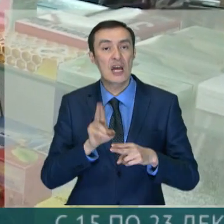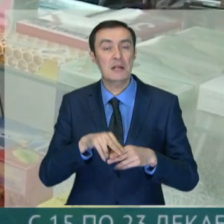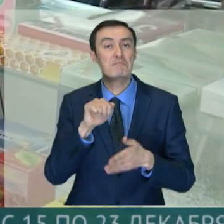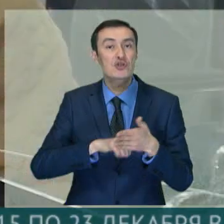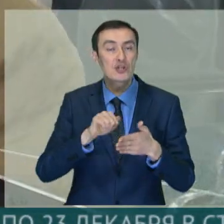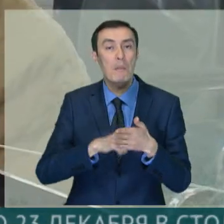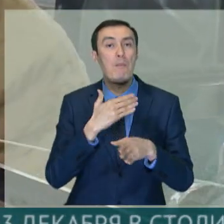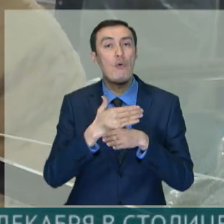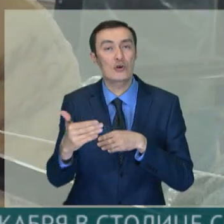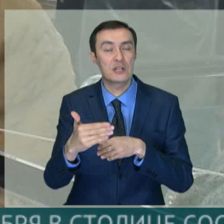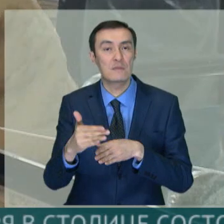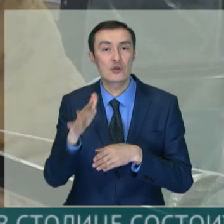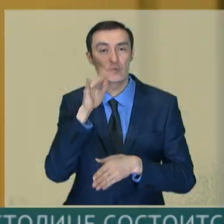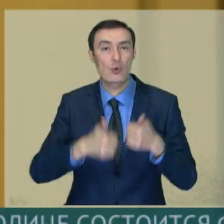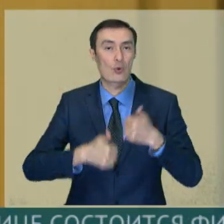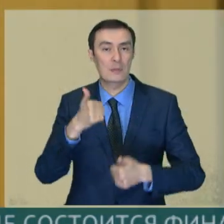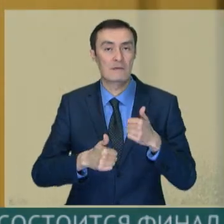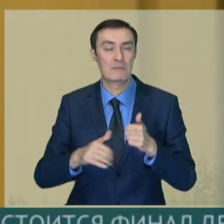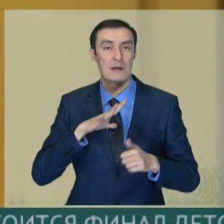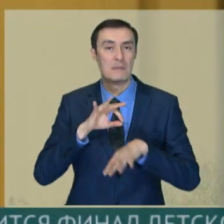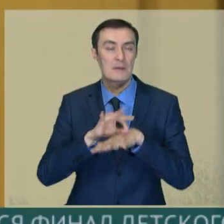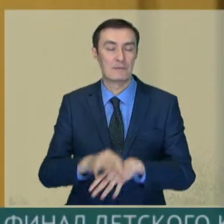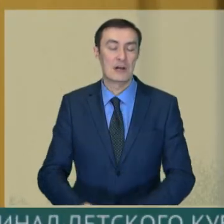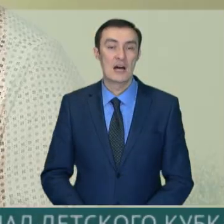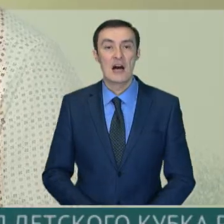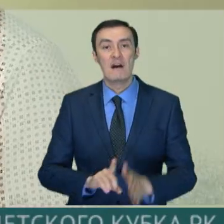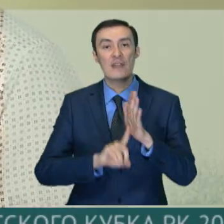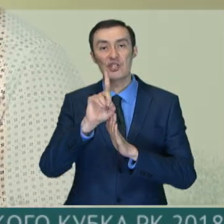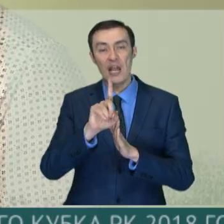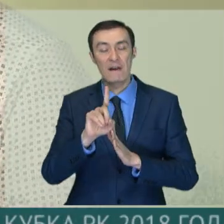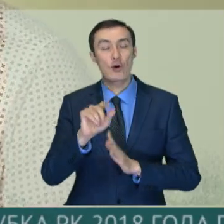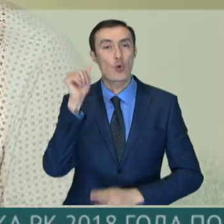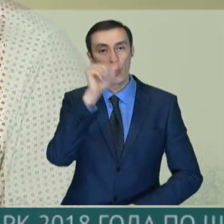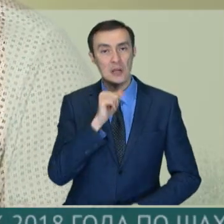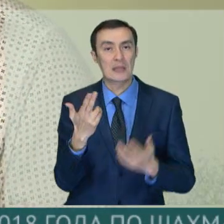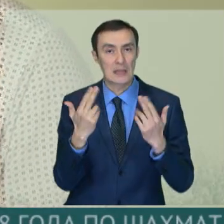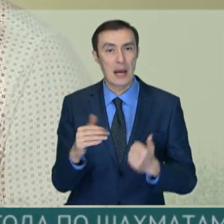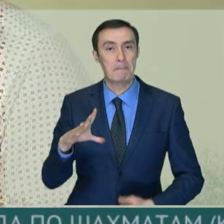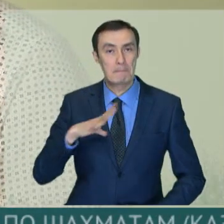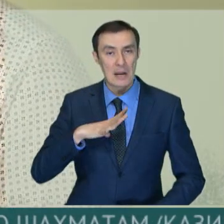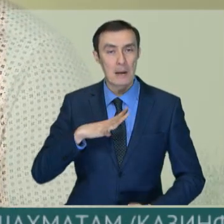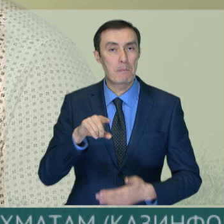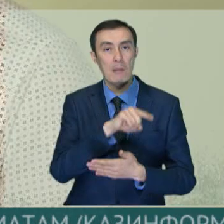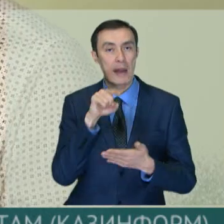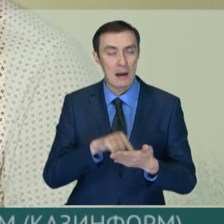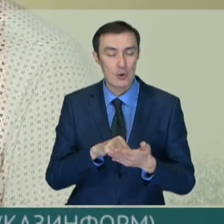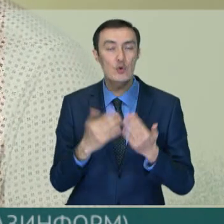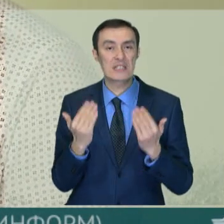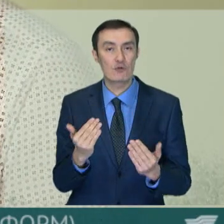поздними сроками тендеров. В начале текущего года были проблемы, но на сегодняшний